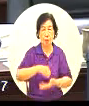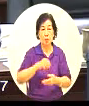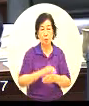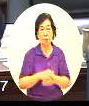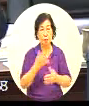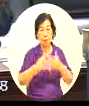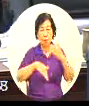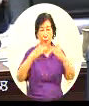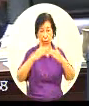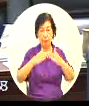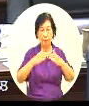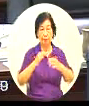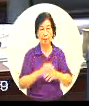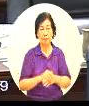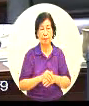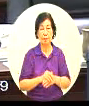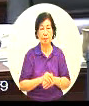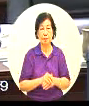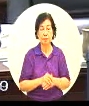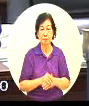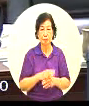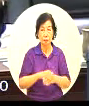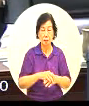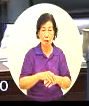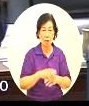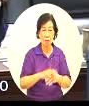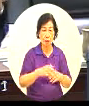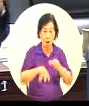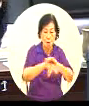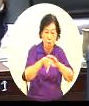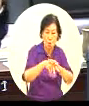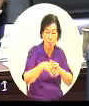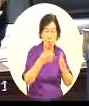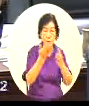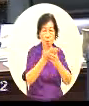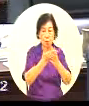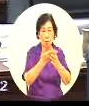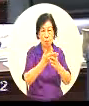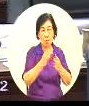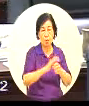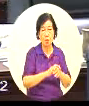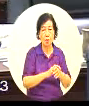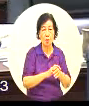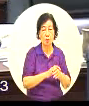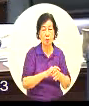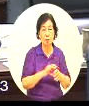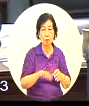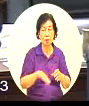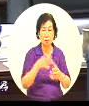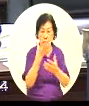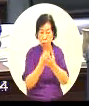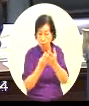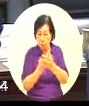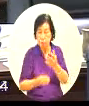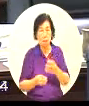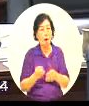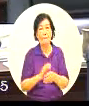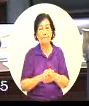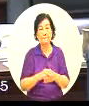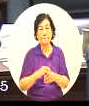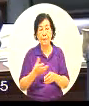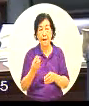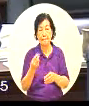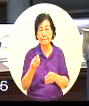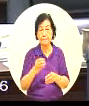校剩余的空间，吼、哦，是无济啊啦。吼、哦，头拄我咧讲，要讲着讲长